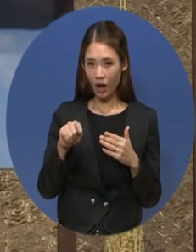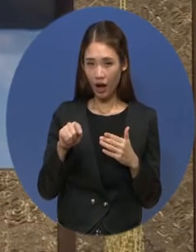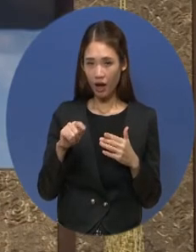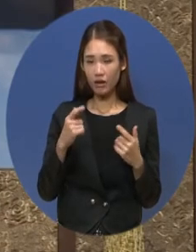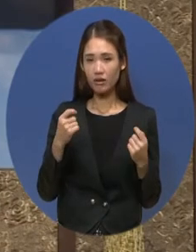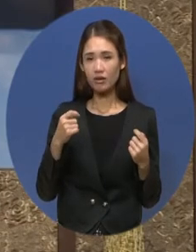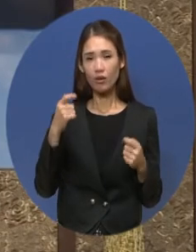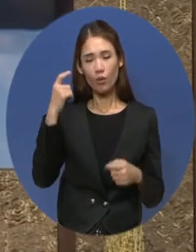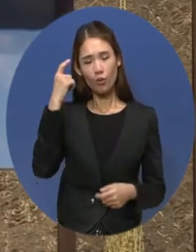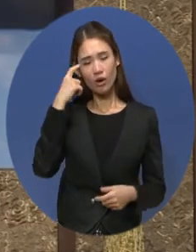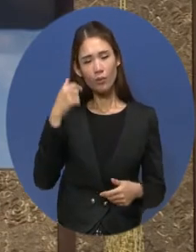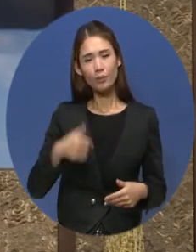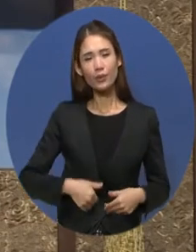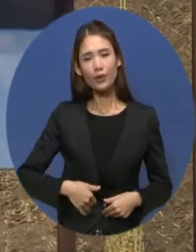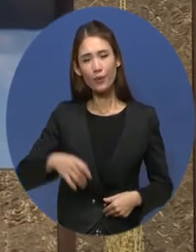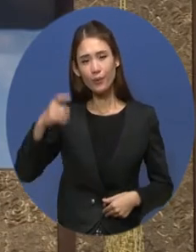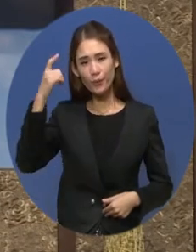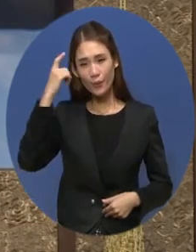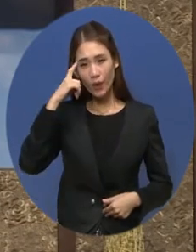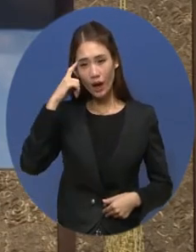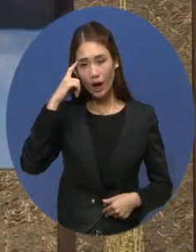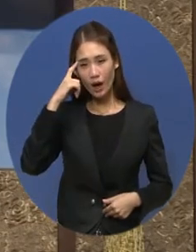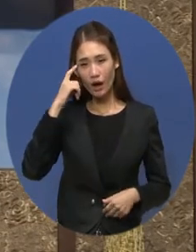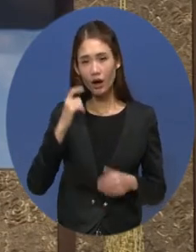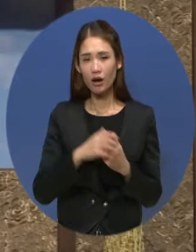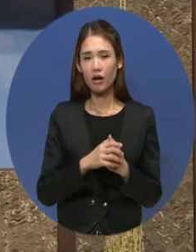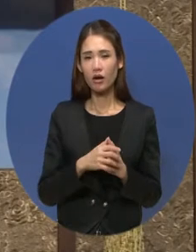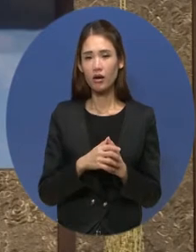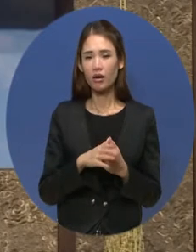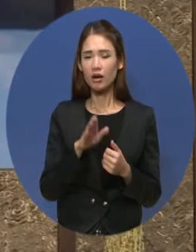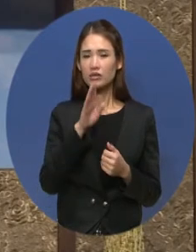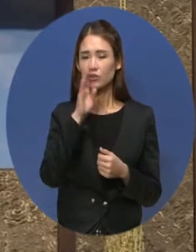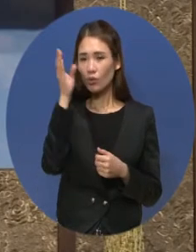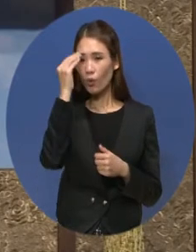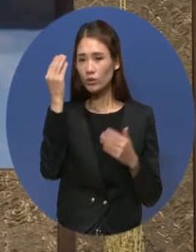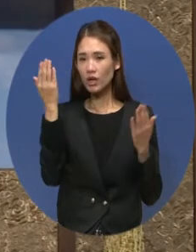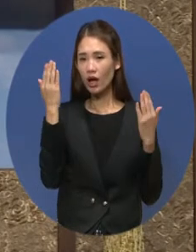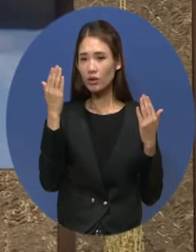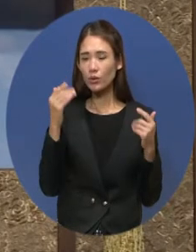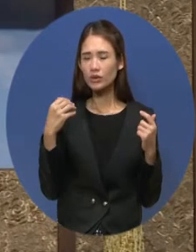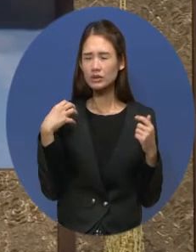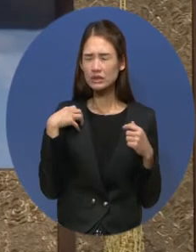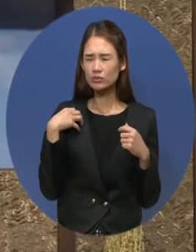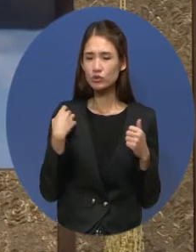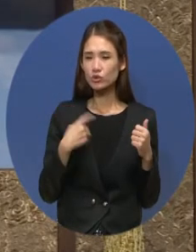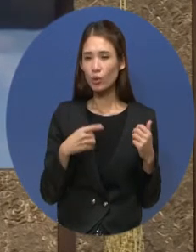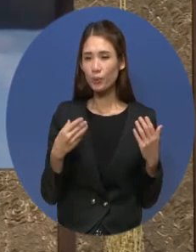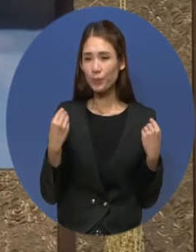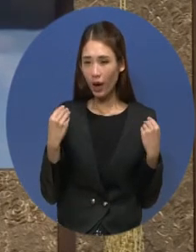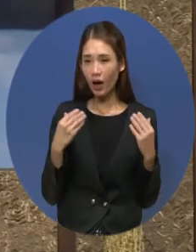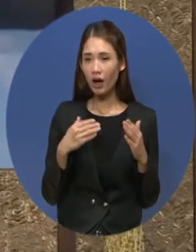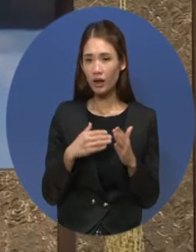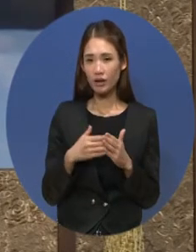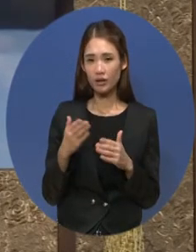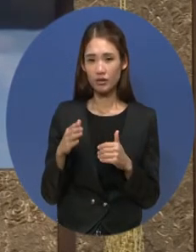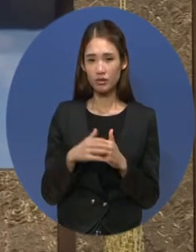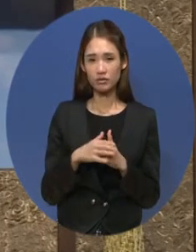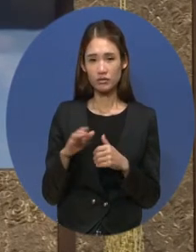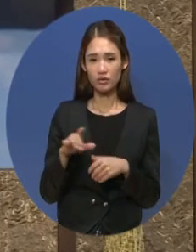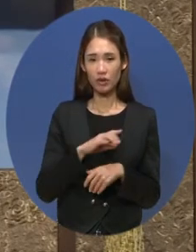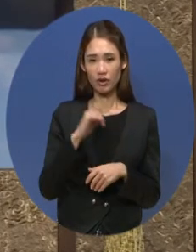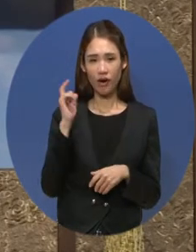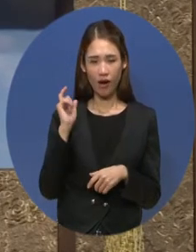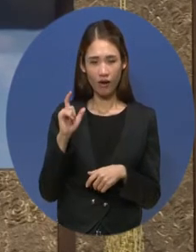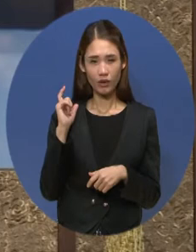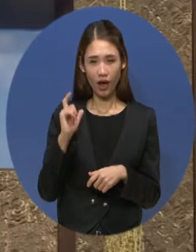그럼 왜 그게 필요 하느냐 사실 고등학교까지 의미 교육을 낮췄지만 은 우리가 이제 저희가 계속 감도 하는 게